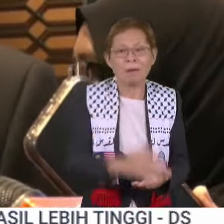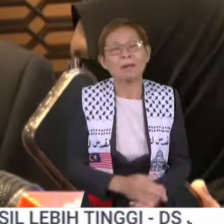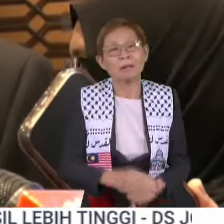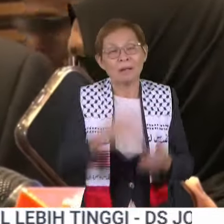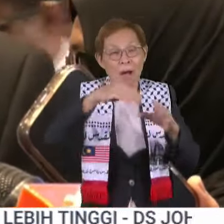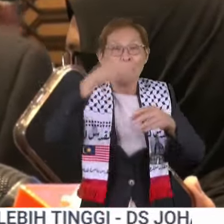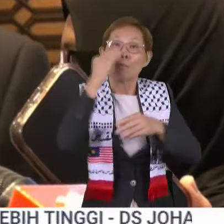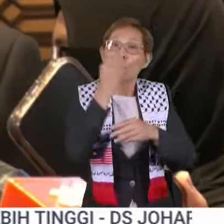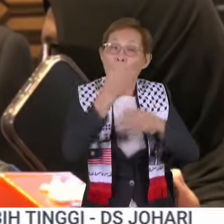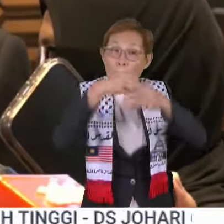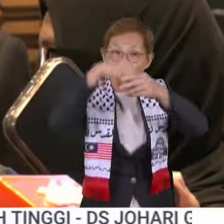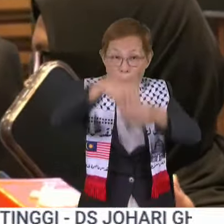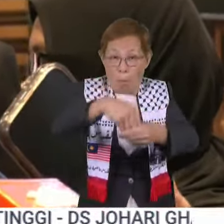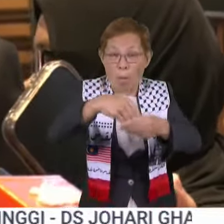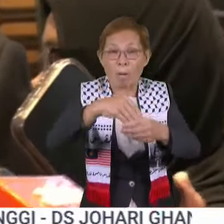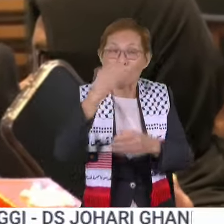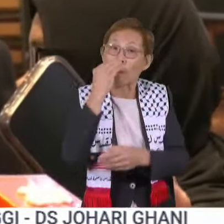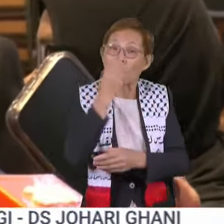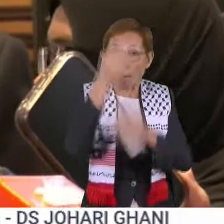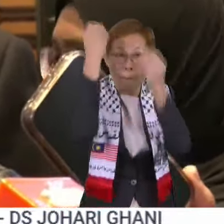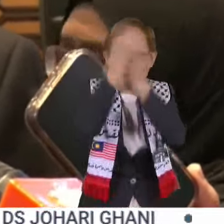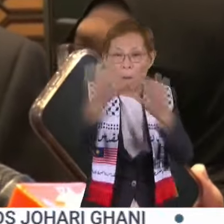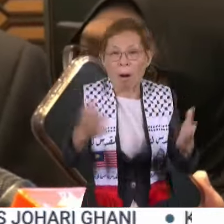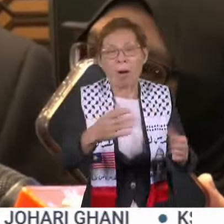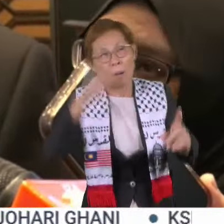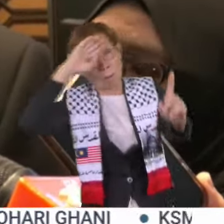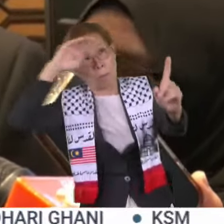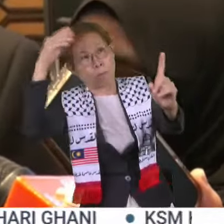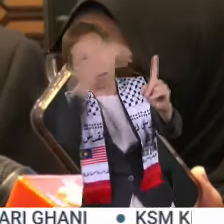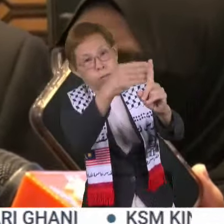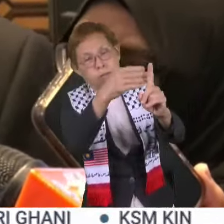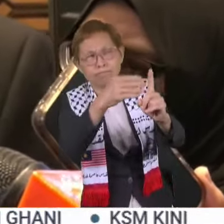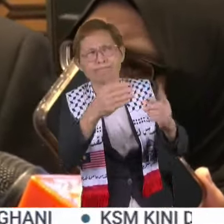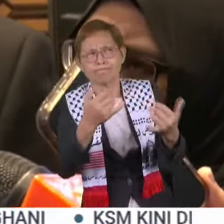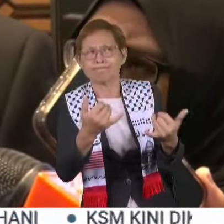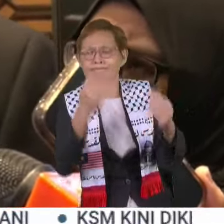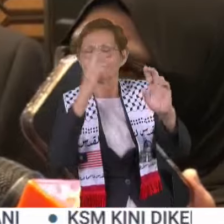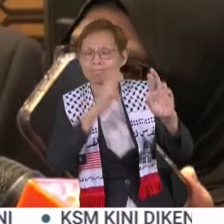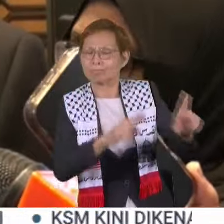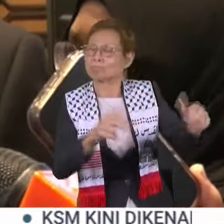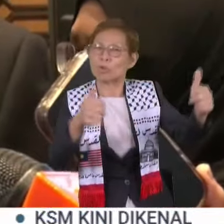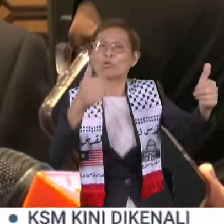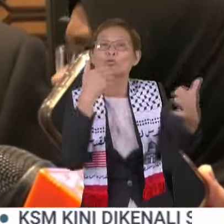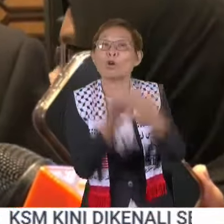diumumkan tu adalah dalam dalam trajectory yang respect